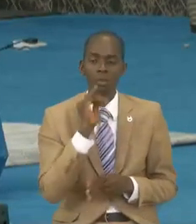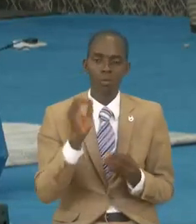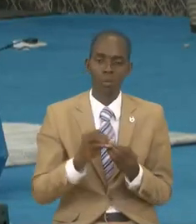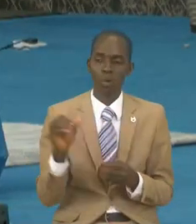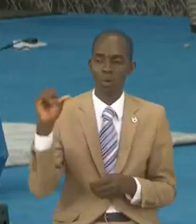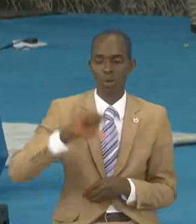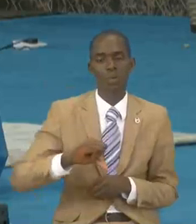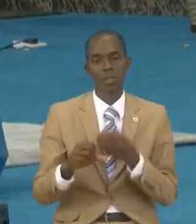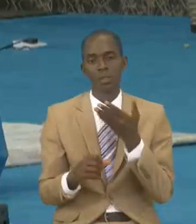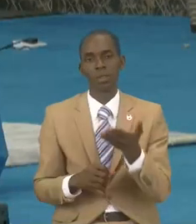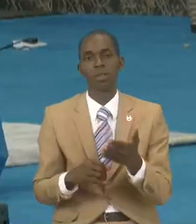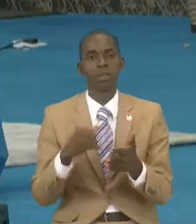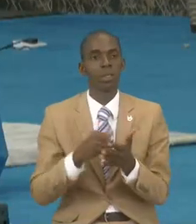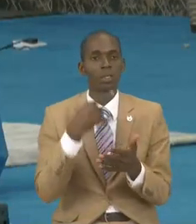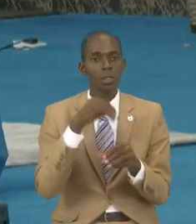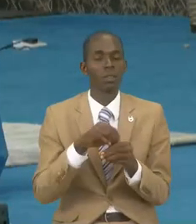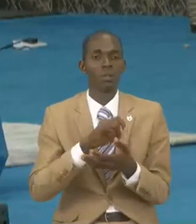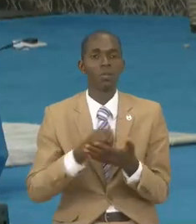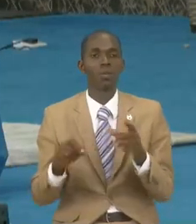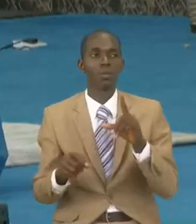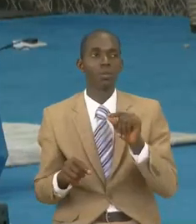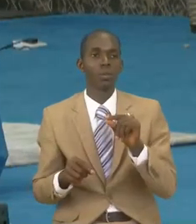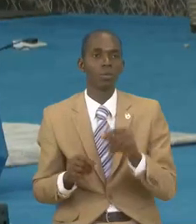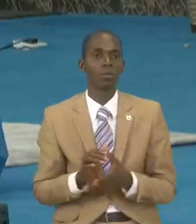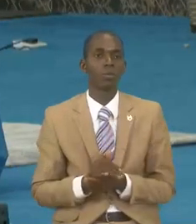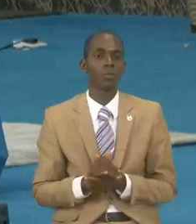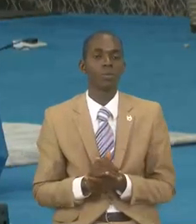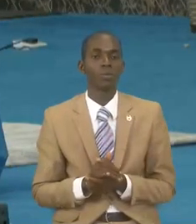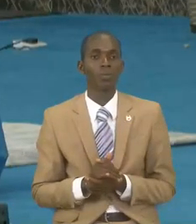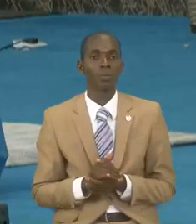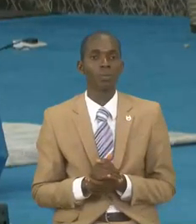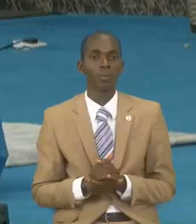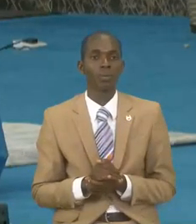là-bas. Et dit dans le verset 20. Verset 20.